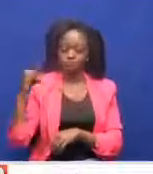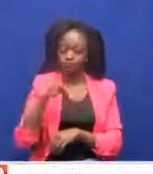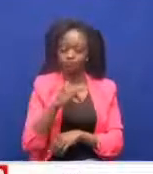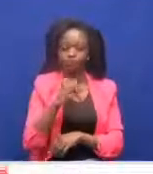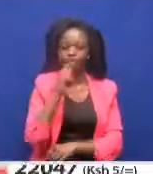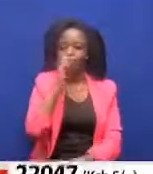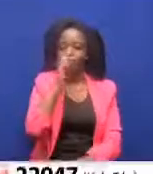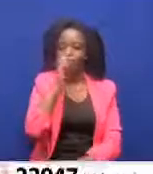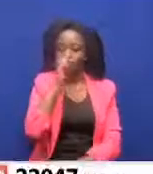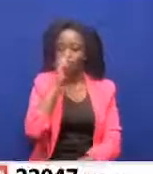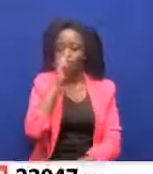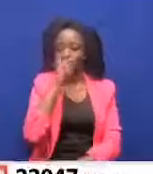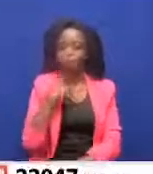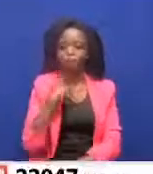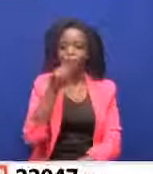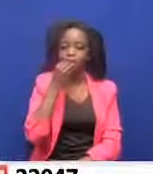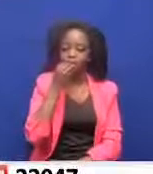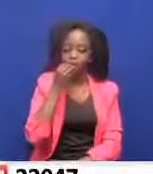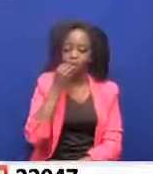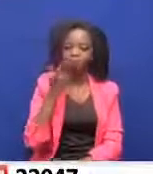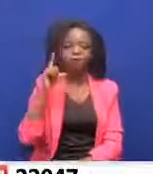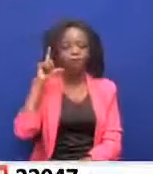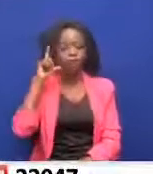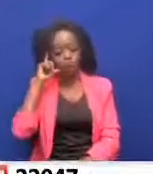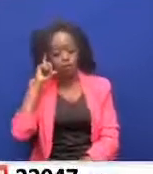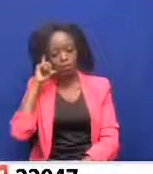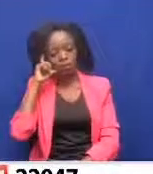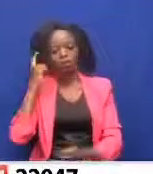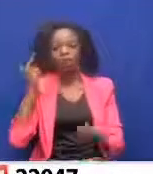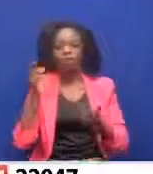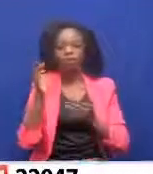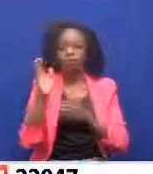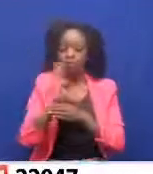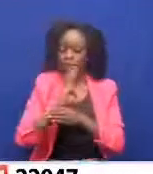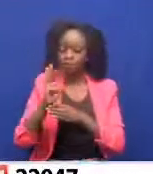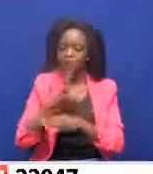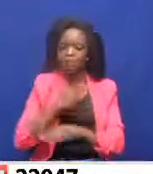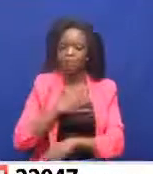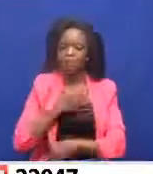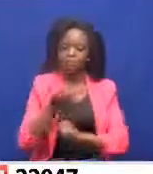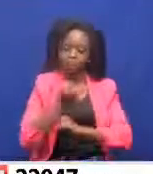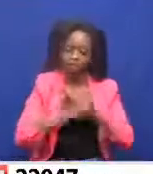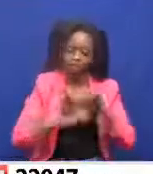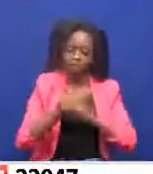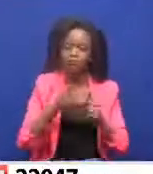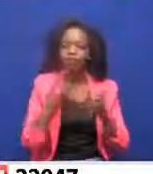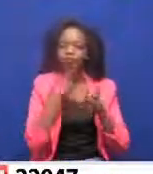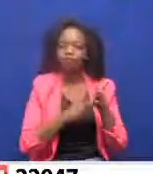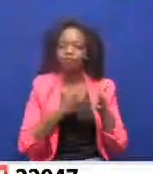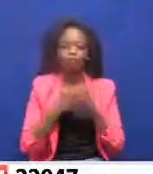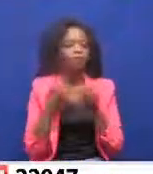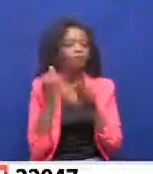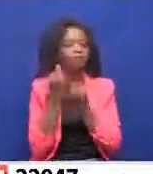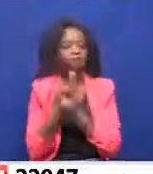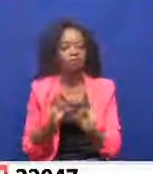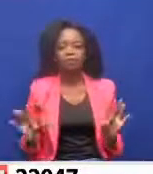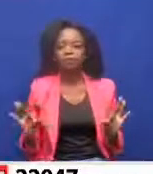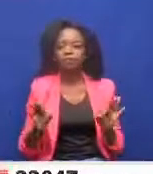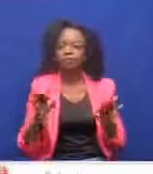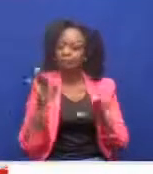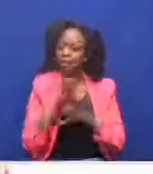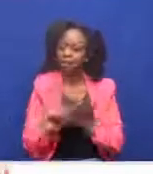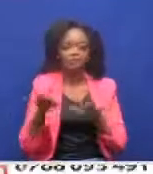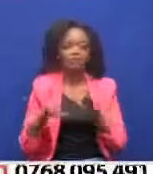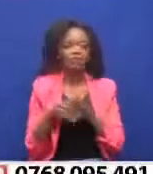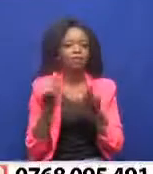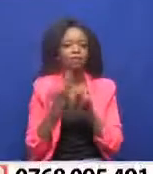Salaam, nitakula, nitalala, shughuli zangu zote zitafanyika, taxis nitapewa bure, kila kitu.